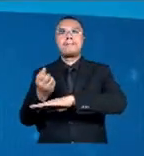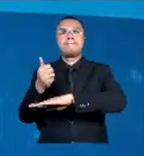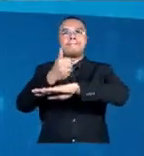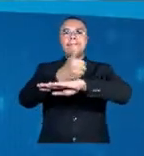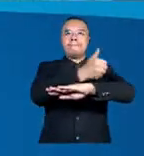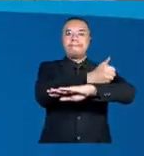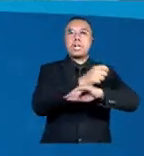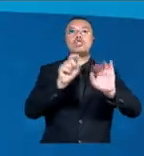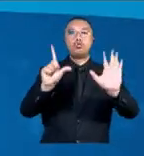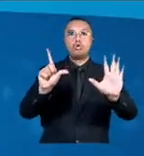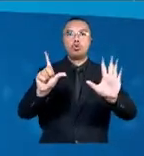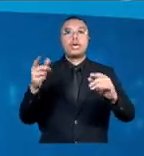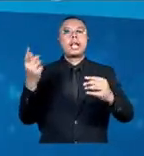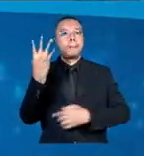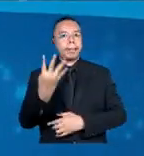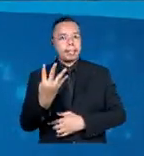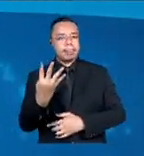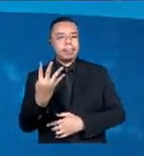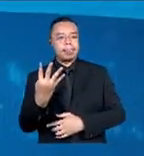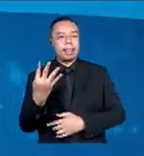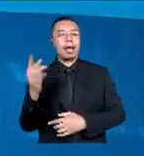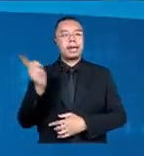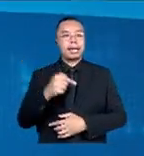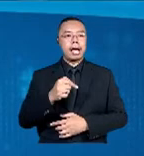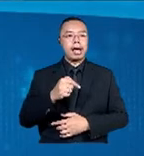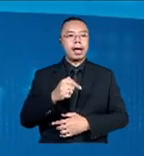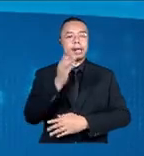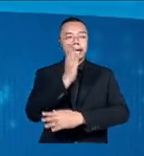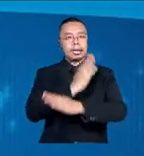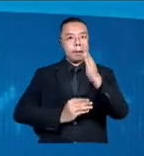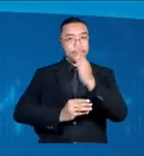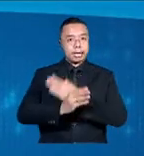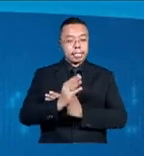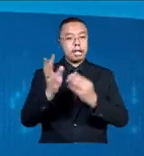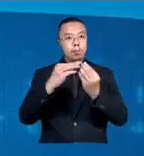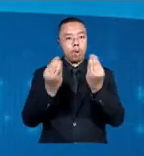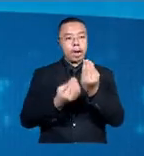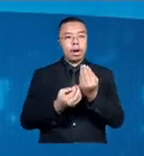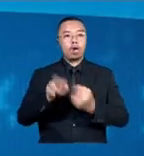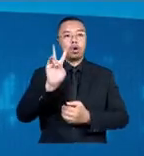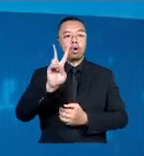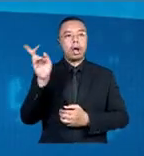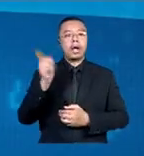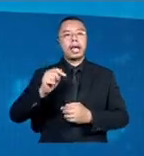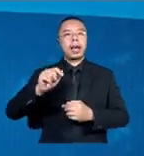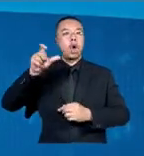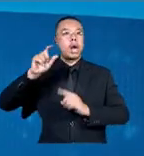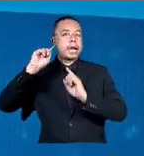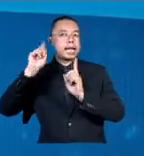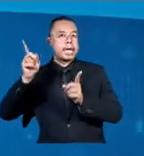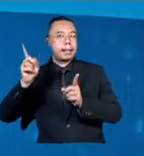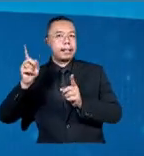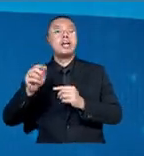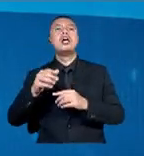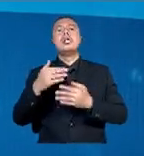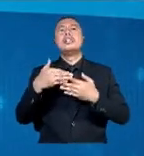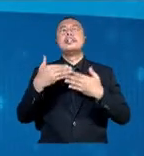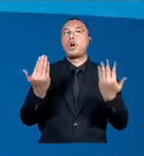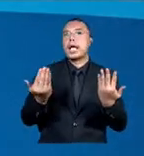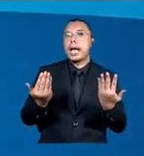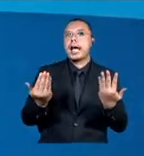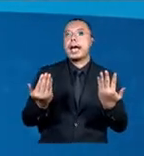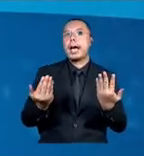dengan 4 dari ragam penyandang disabilitas dan 2 non-disabilitas. Dan mudah-mudahan